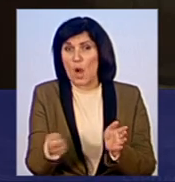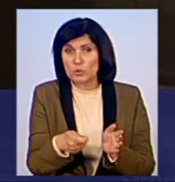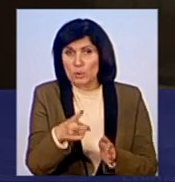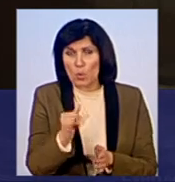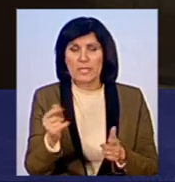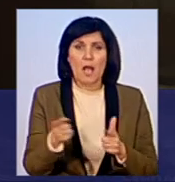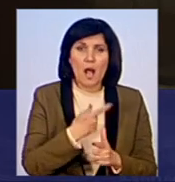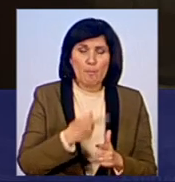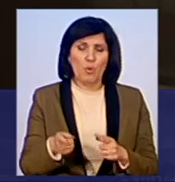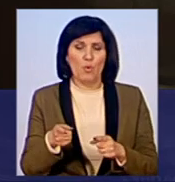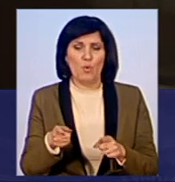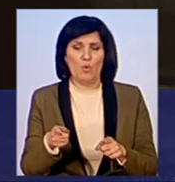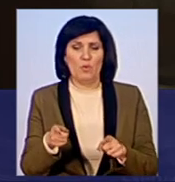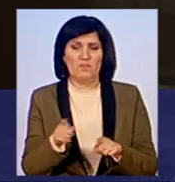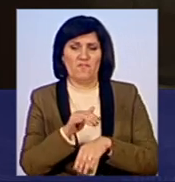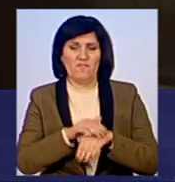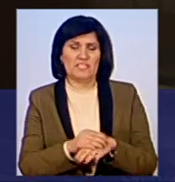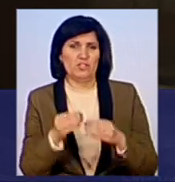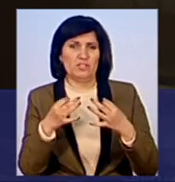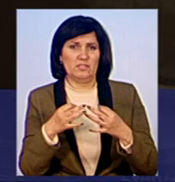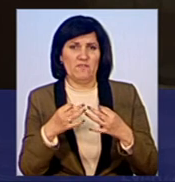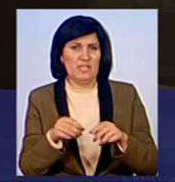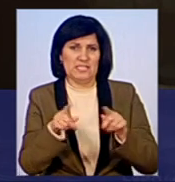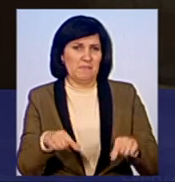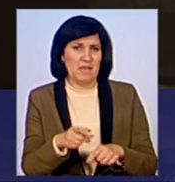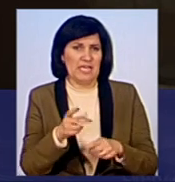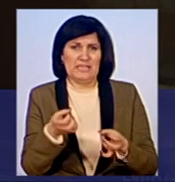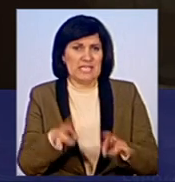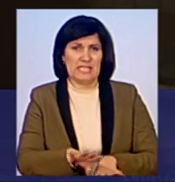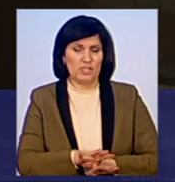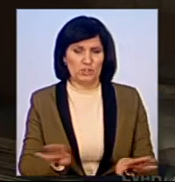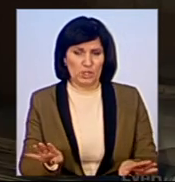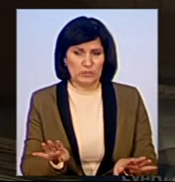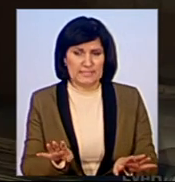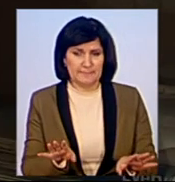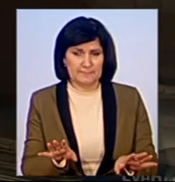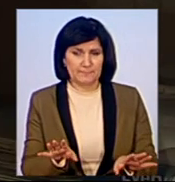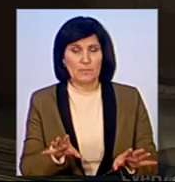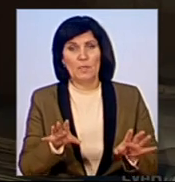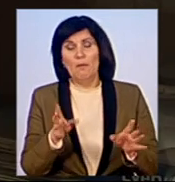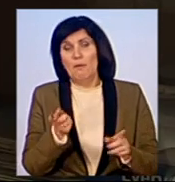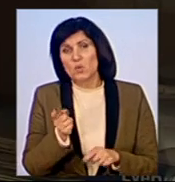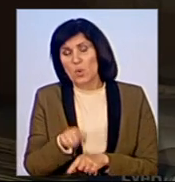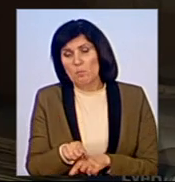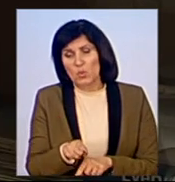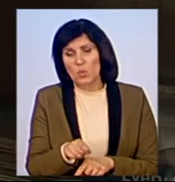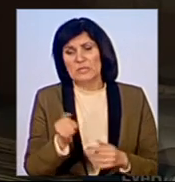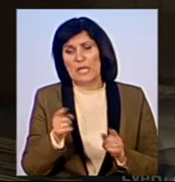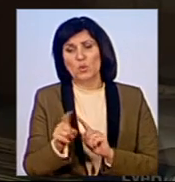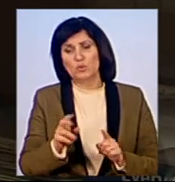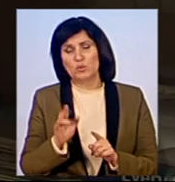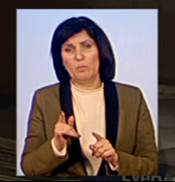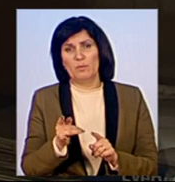або так, Київська область вже фактично вільних земель не залишилося, що виставляють на аукціони. Тому для того,